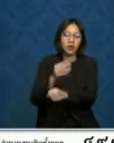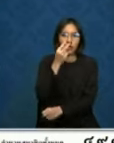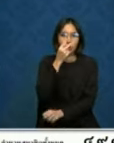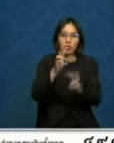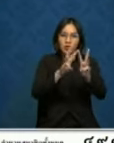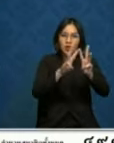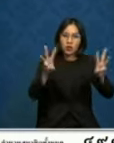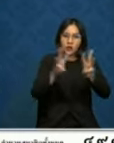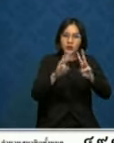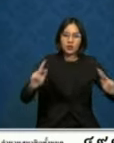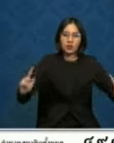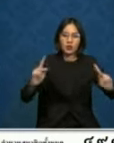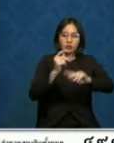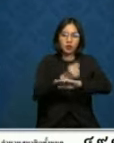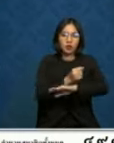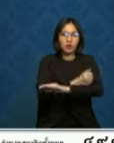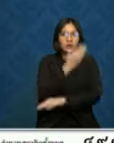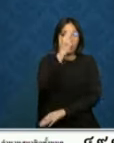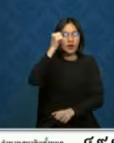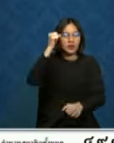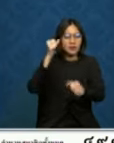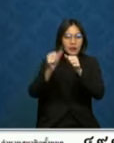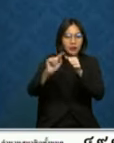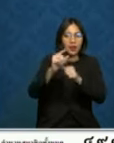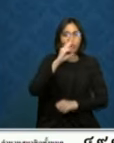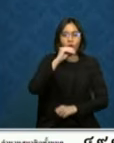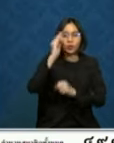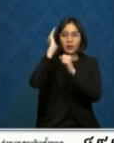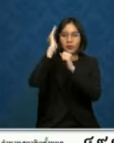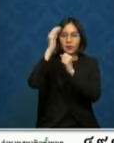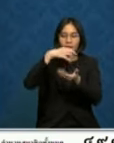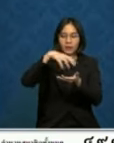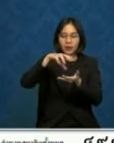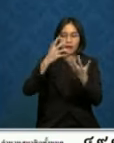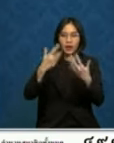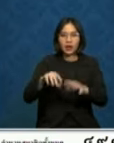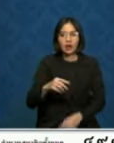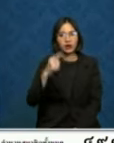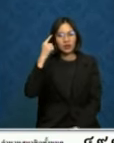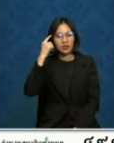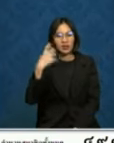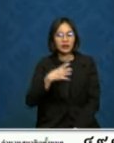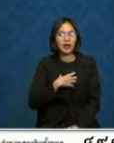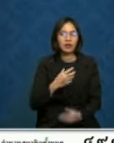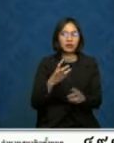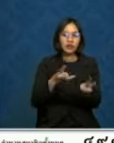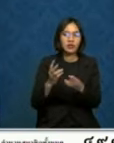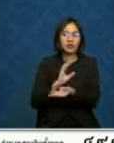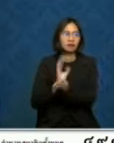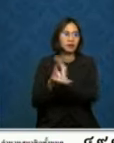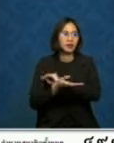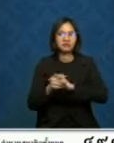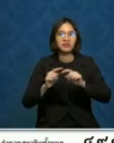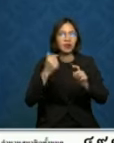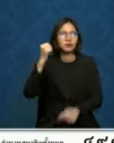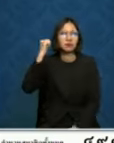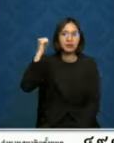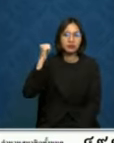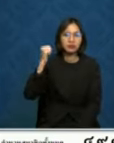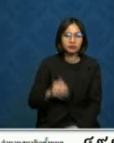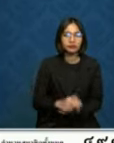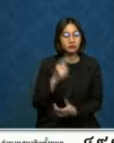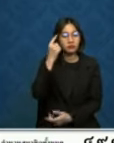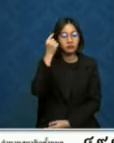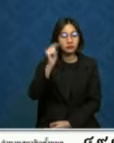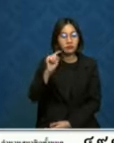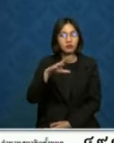ในเว็บไซต์กระทรวงแรงงานเนี่ยเพราะเคยจำได้ว่าเคยพูดเรื่องนี้ไปแล้วเผื่อจะเปลี่ยนวิธีบ้างสรุปก็ยังเหมือนเดิมเลยค่ะรู้อะไร